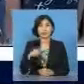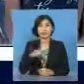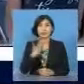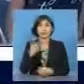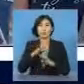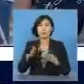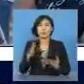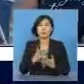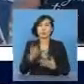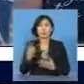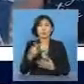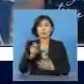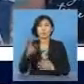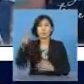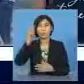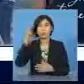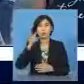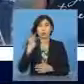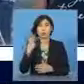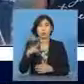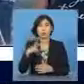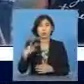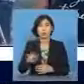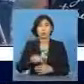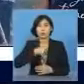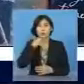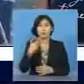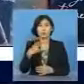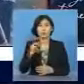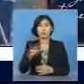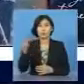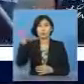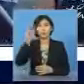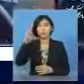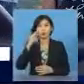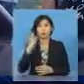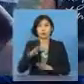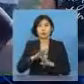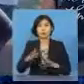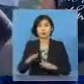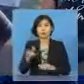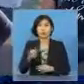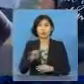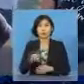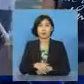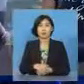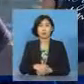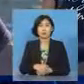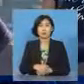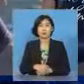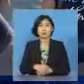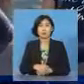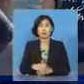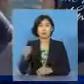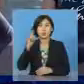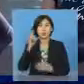балам 1-ші класта оқиды. И 1-ші қызым, үлкен қызым 3-ші класта оқиды. 2 баламен қайдан мен 2 гаджет алып беруім